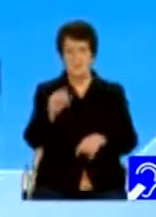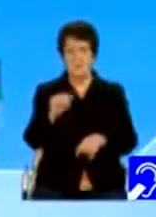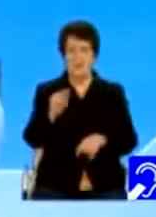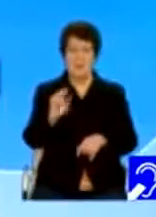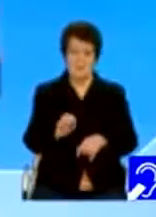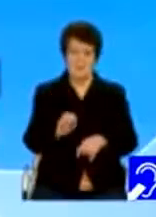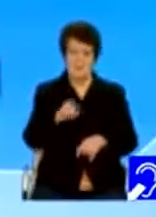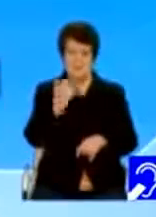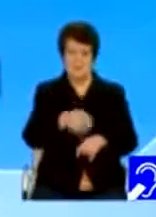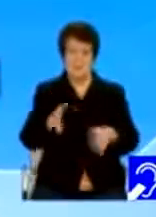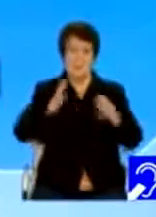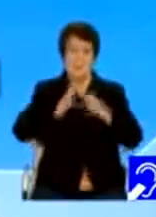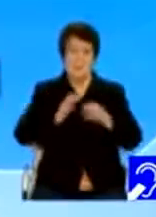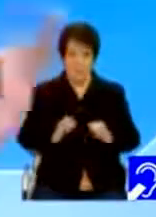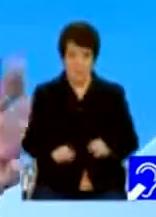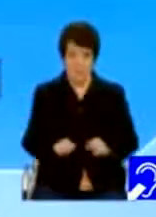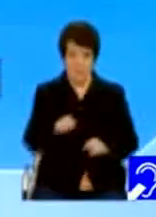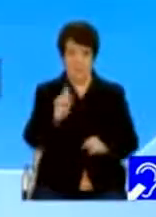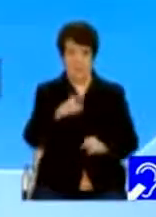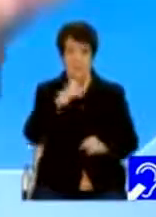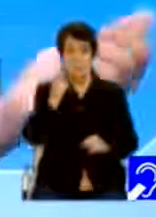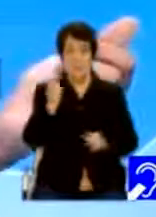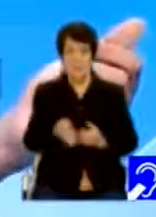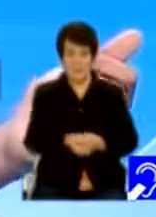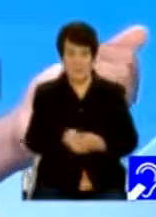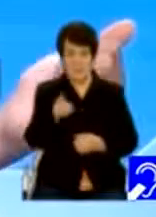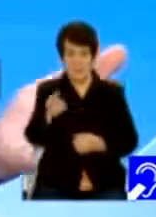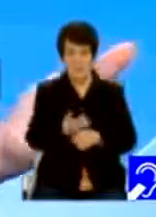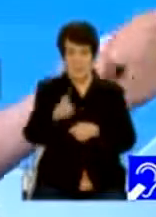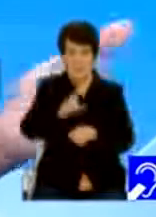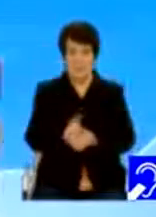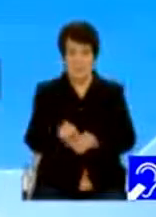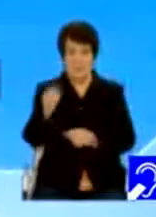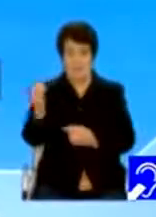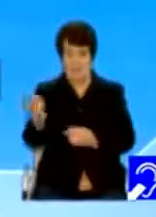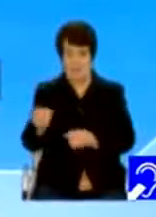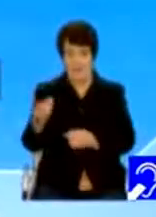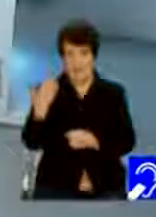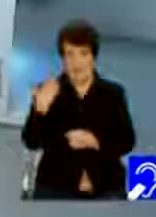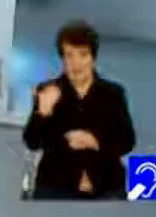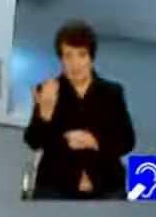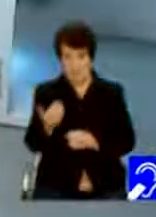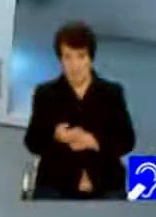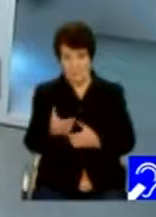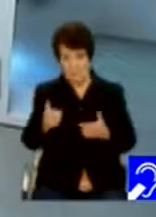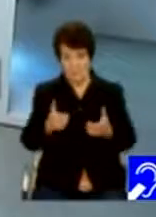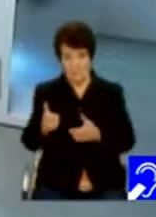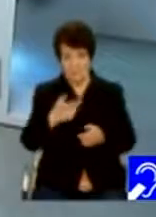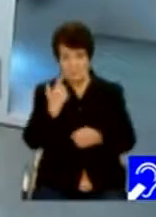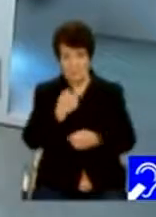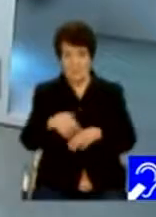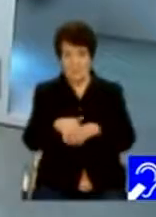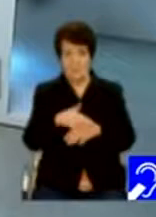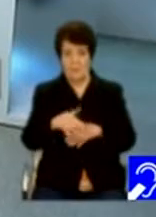Ei fac supra-saturații politică, ei știu că n-au să câștige nimic. Ăsta e Super Mario care culege, șeful lui culege în jurii pe Facebook, el dacă